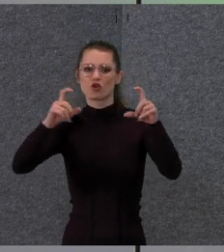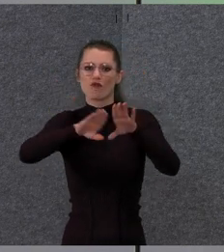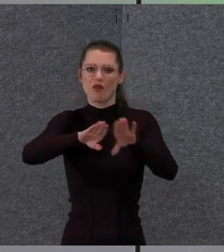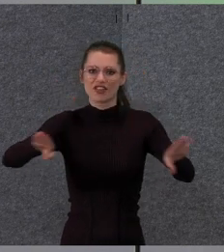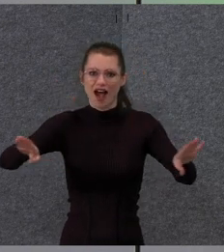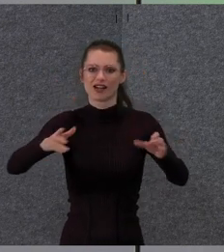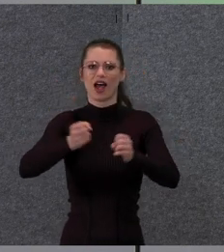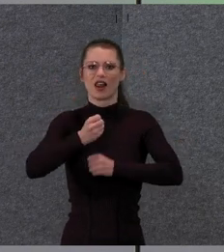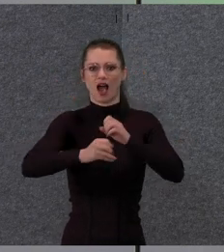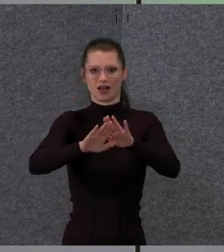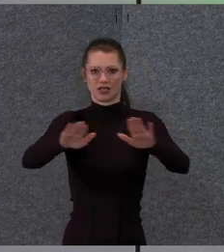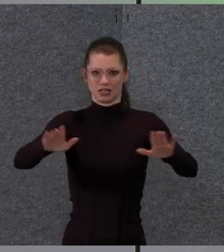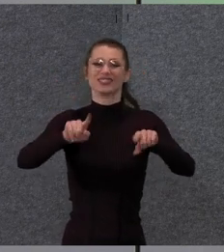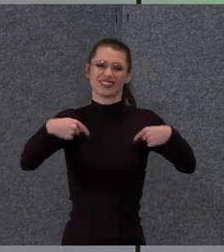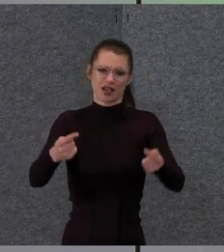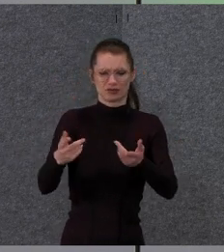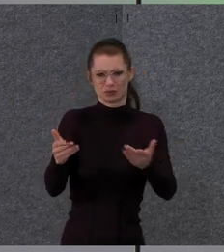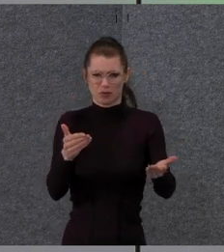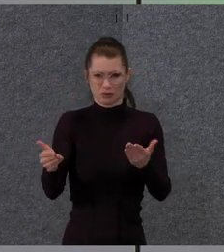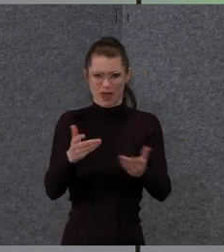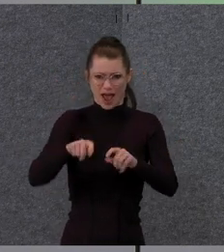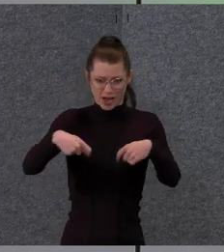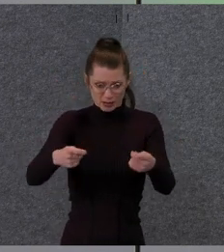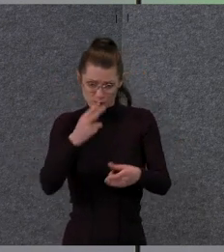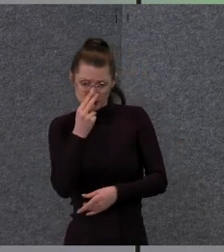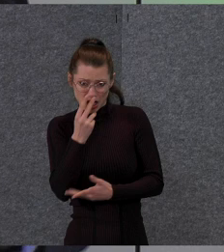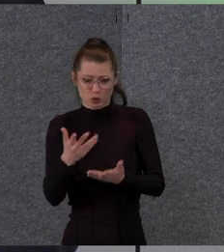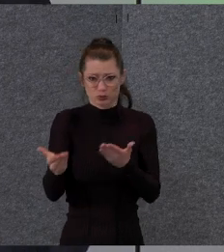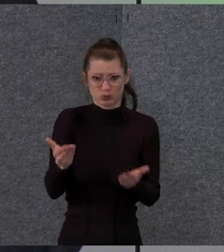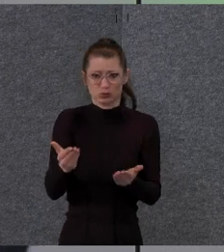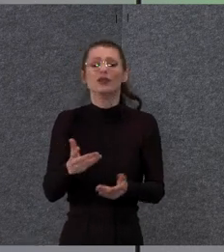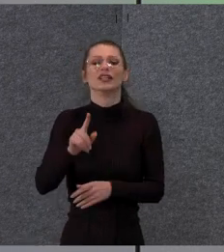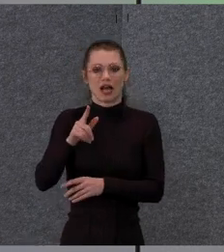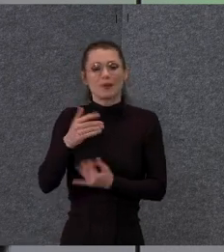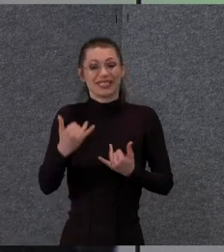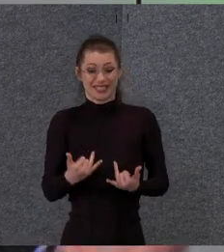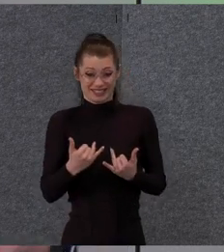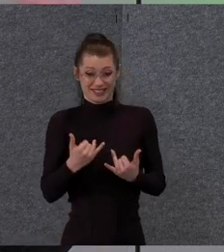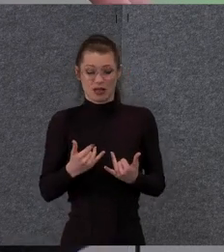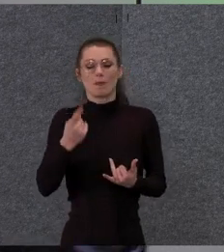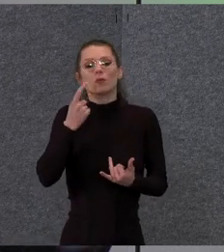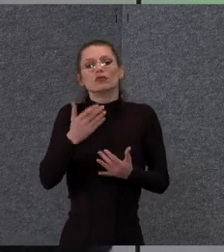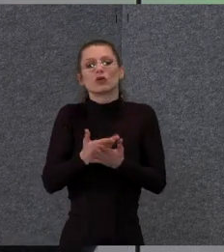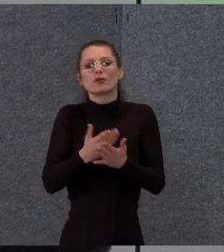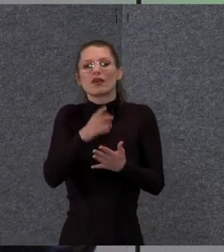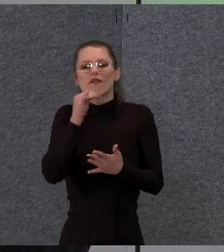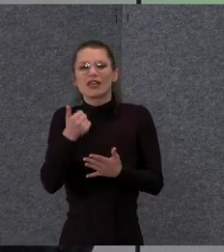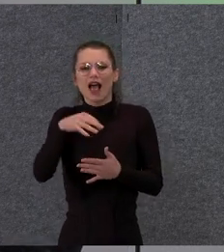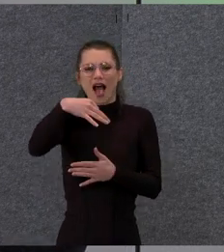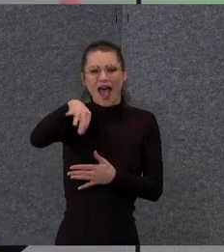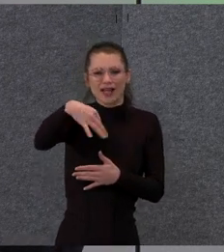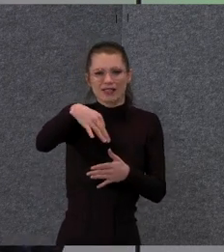Photovoltaikanlage, dann ist es sehr schwankend, was oder als Ergebnis rauskommt. In dem Augenblick aber, wo wir mehrere oder viele